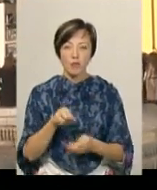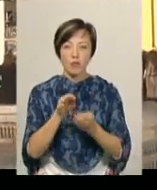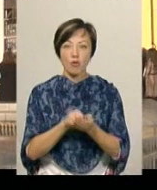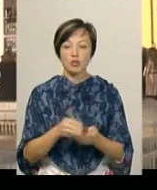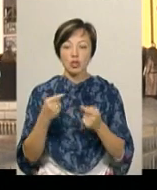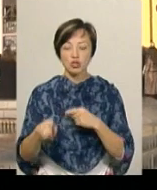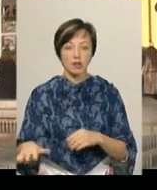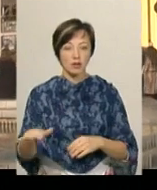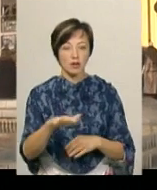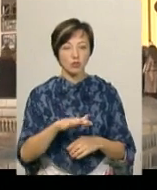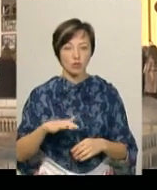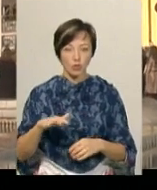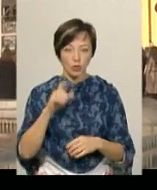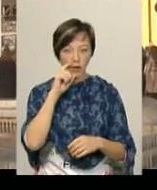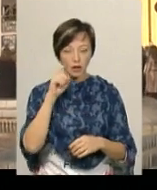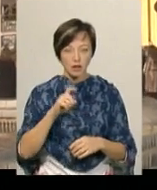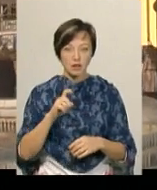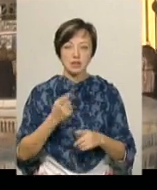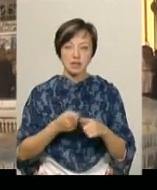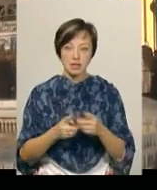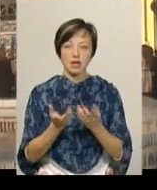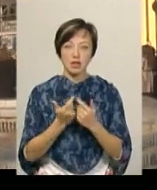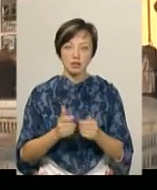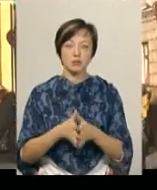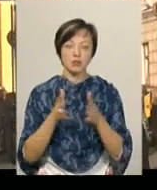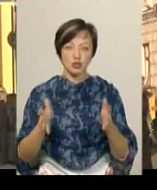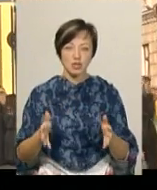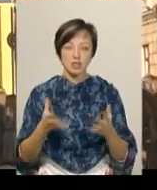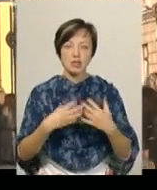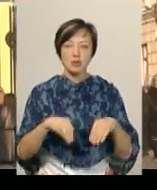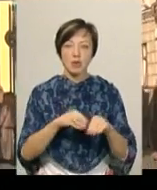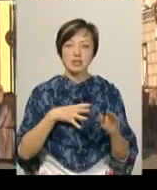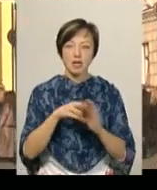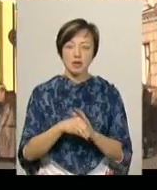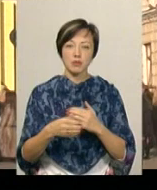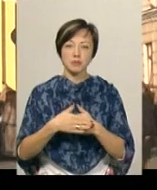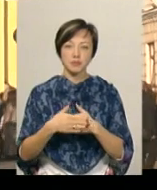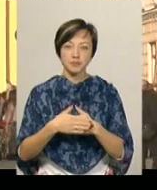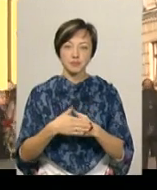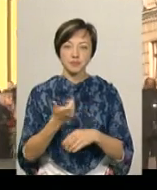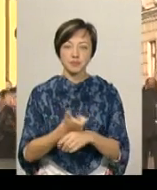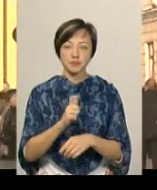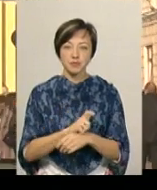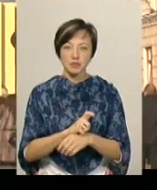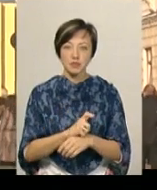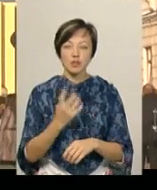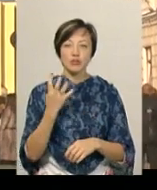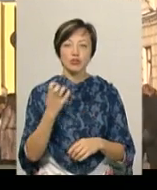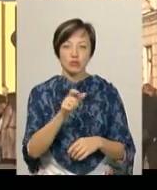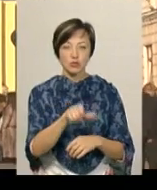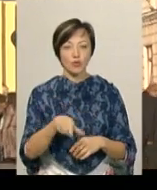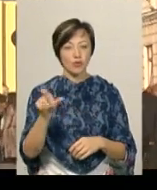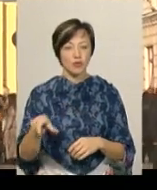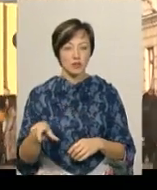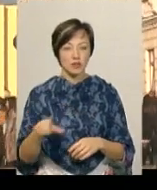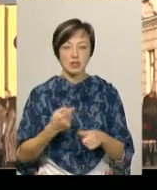інших територіях нашої України. Але ця кількість набагато більше. Сімей загиблих, ця кількість перейшла вже за майже 400